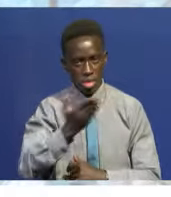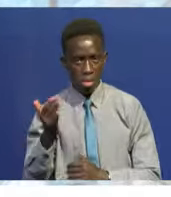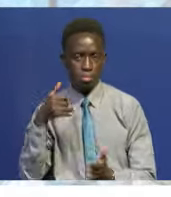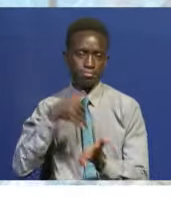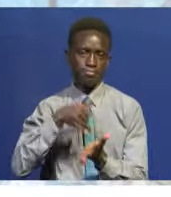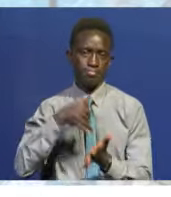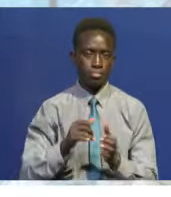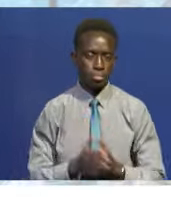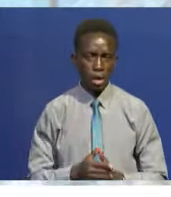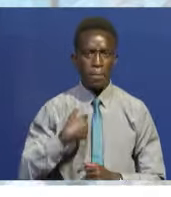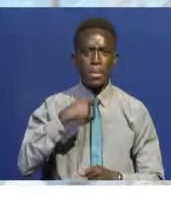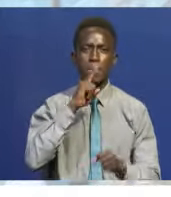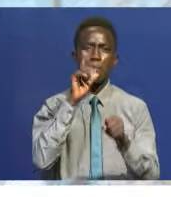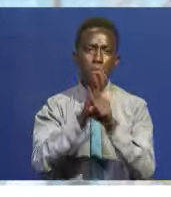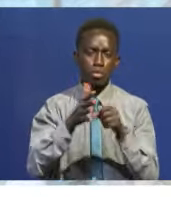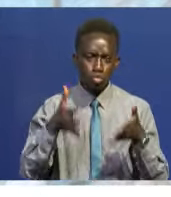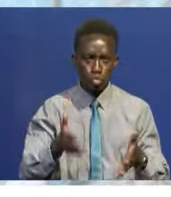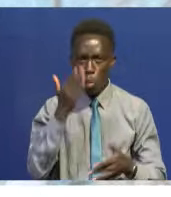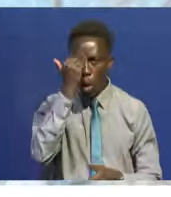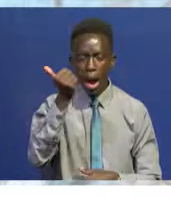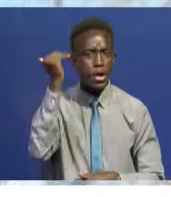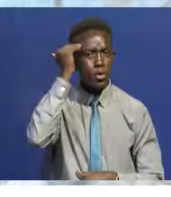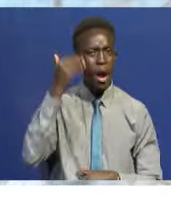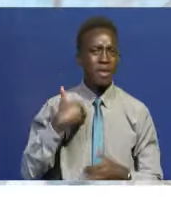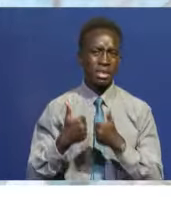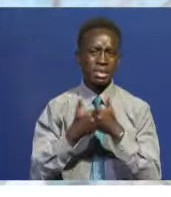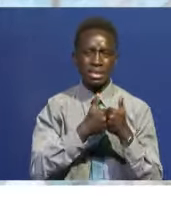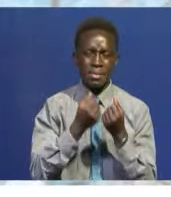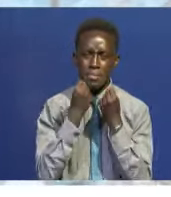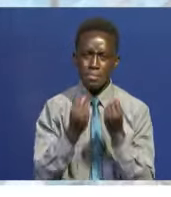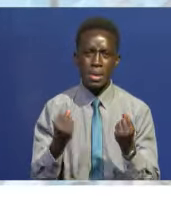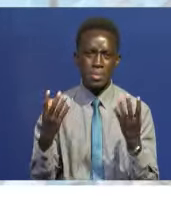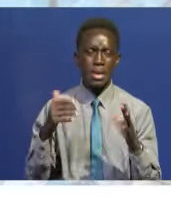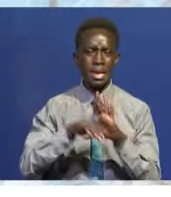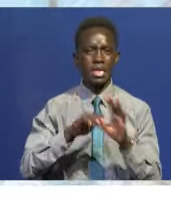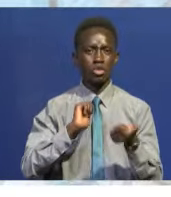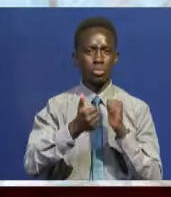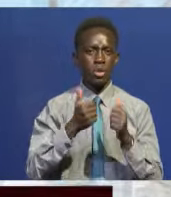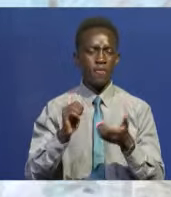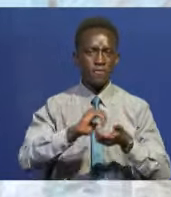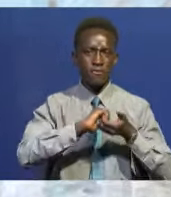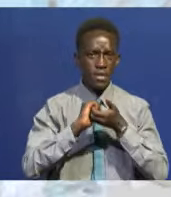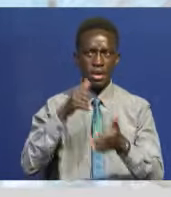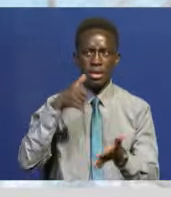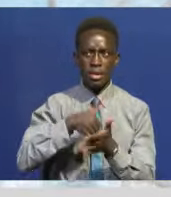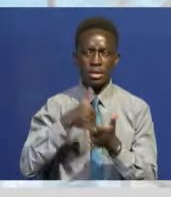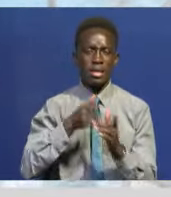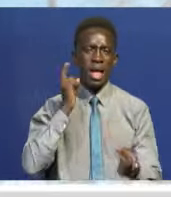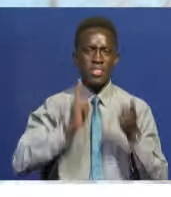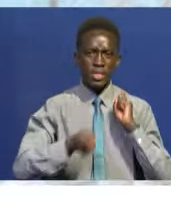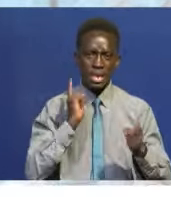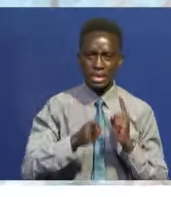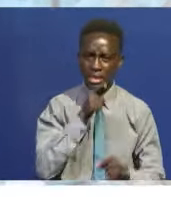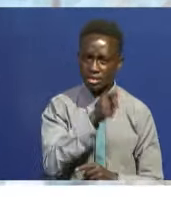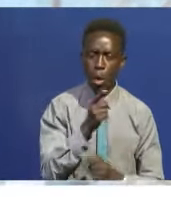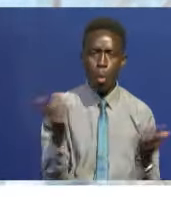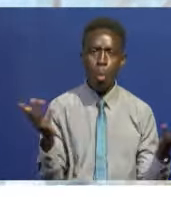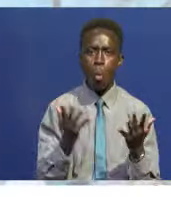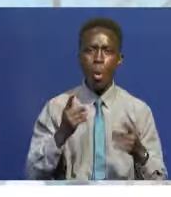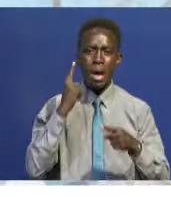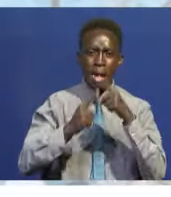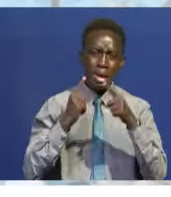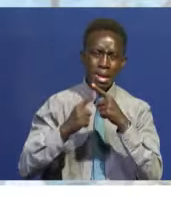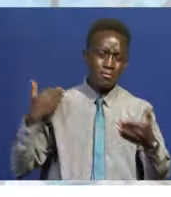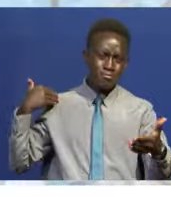leo because I know we have challenges in many of our sports federation, including hata hii athletics ambaye for many